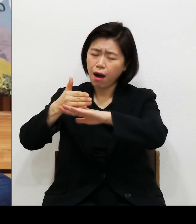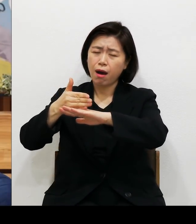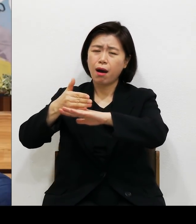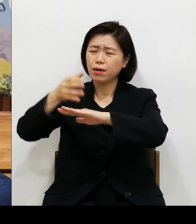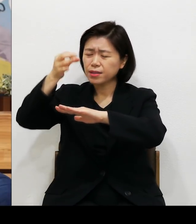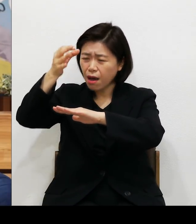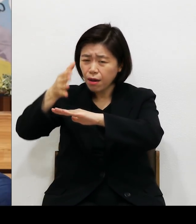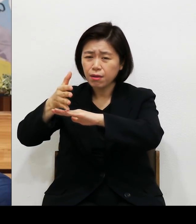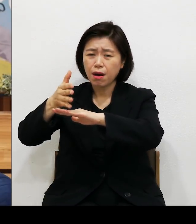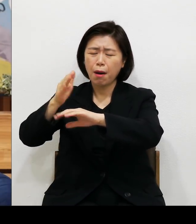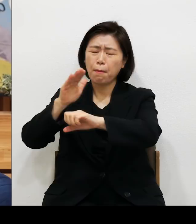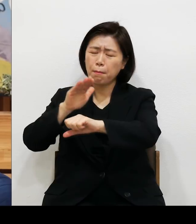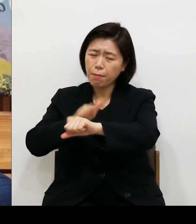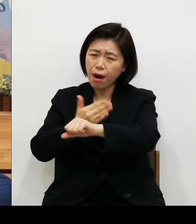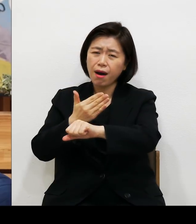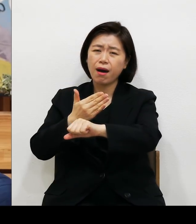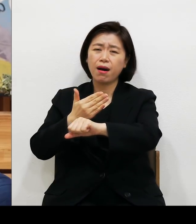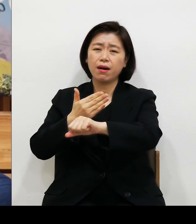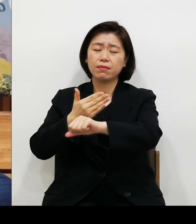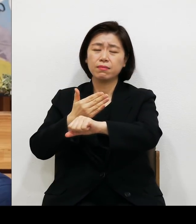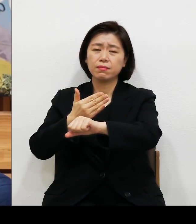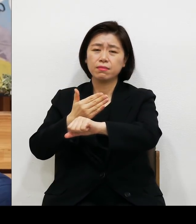죄송합니다. 잘못했습니다. 감사합니다.